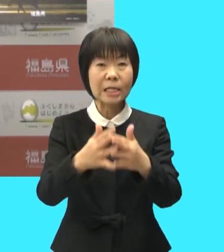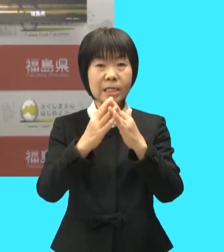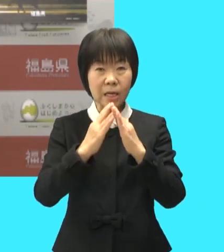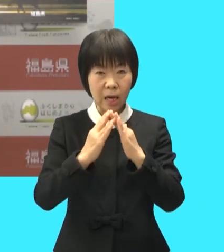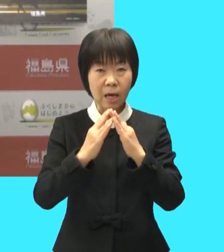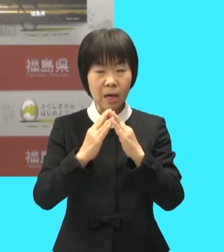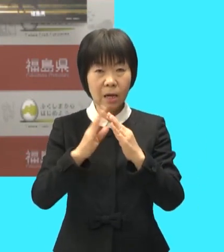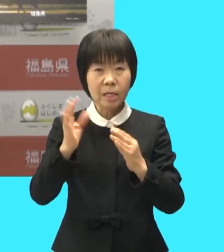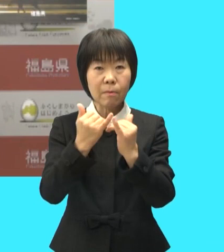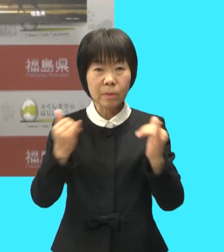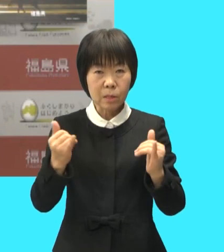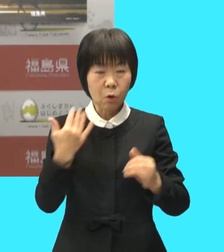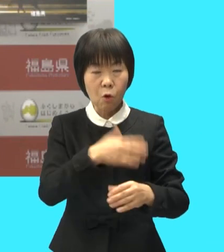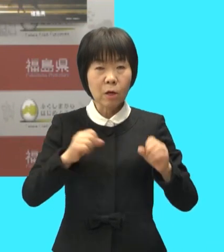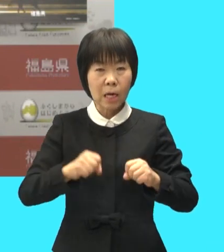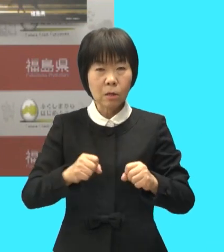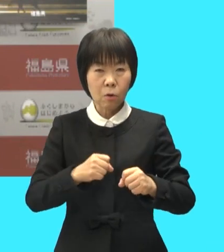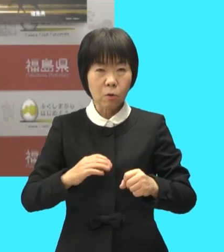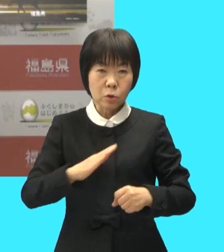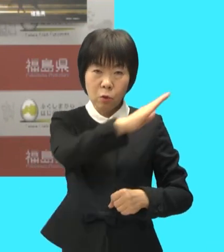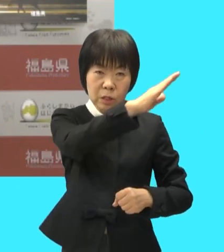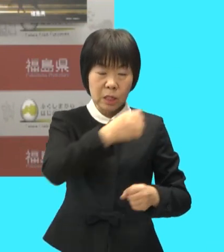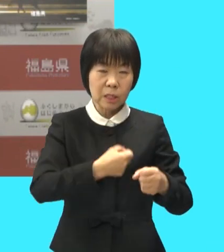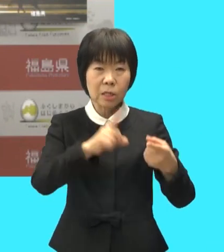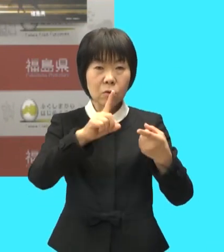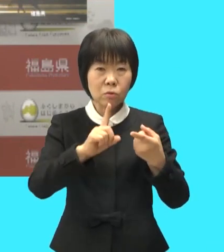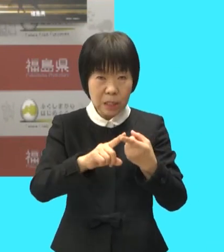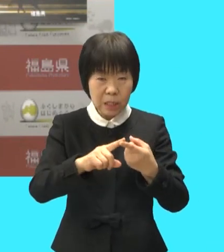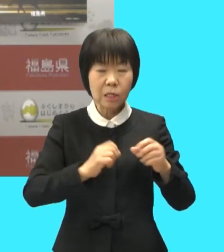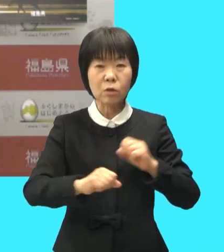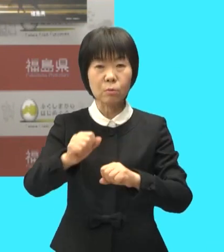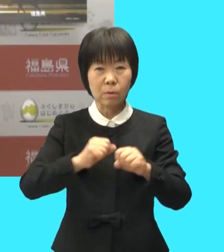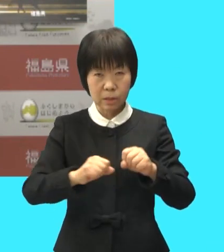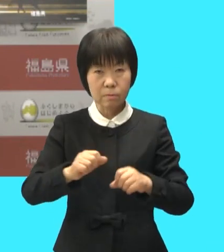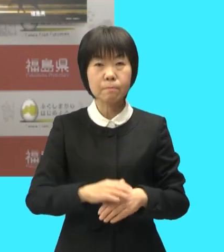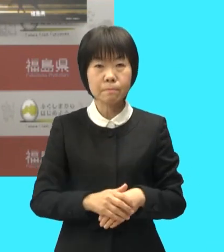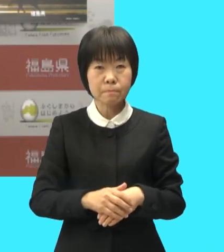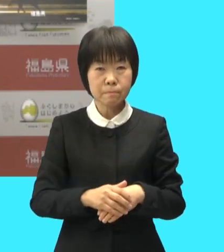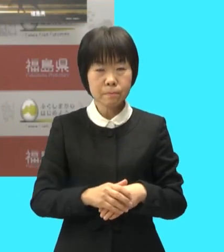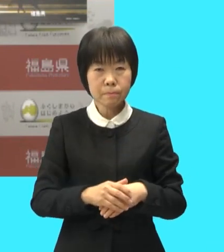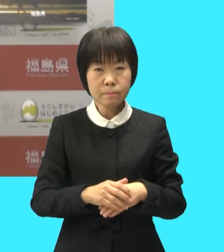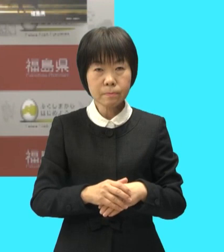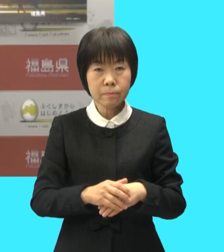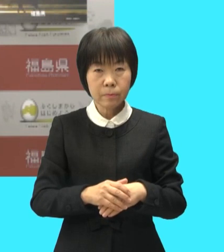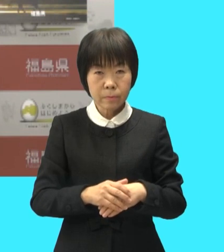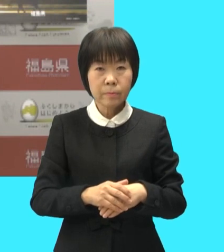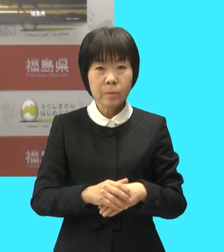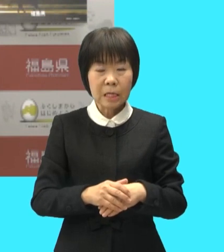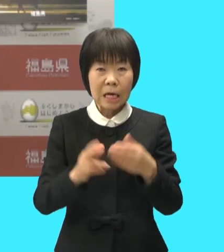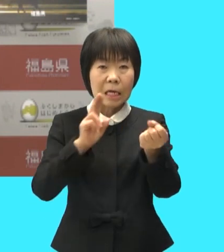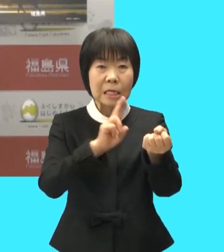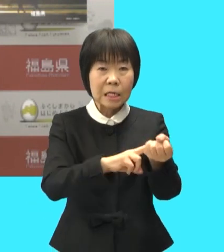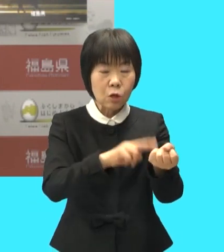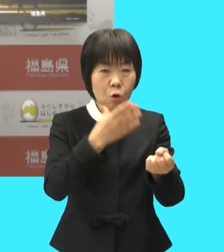げ、県民の健康増進に積極的に取り組んでまいります。また医